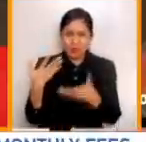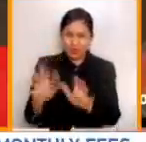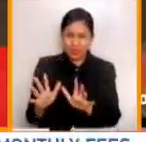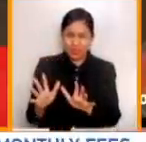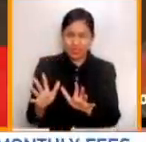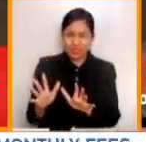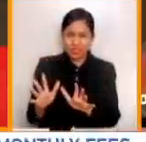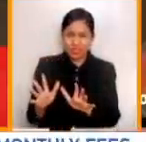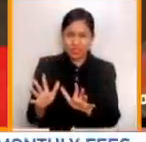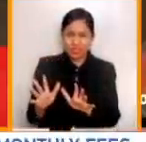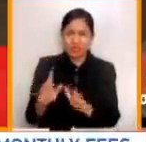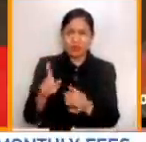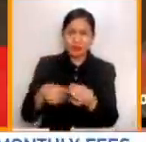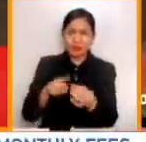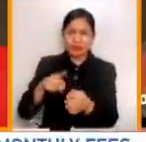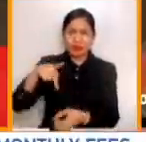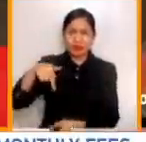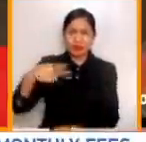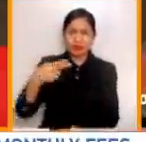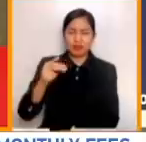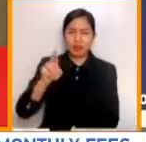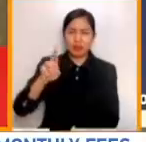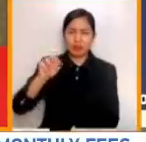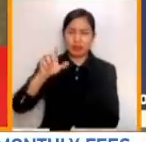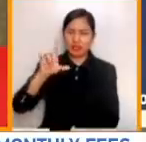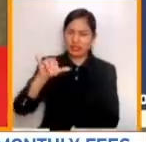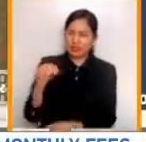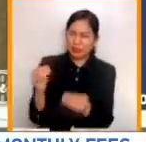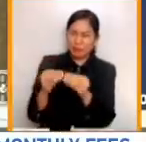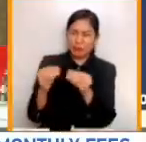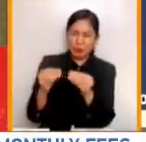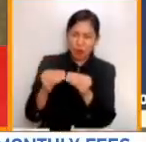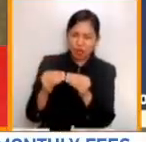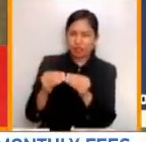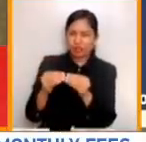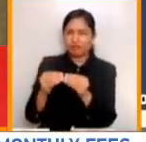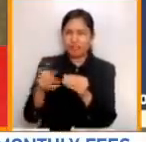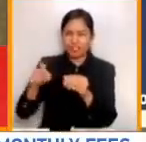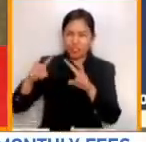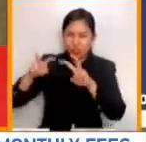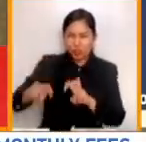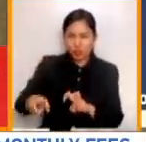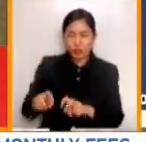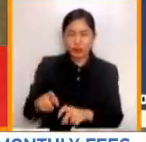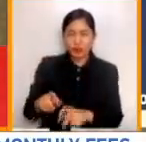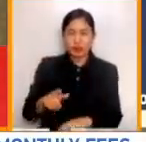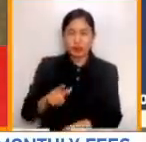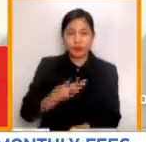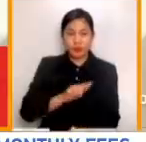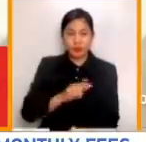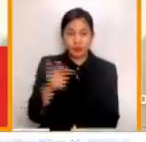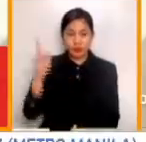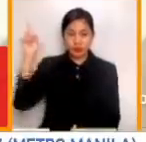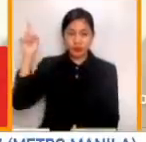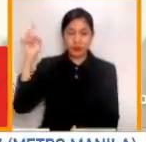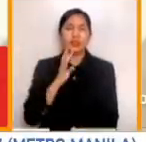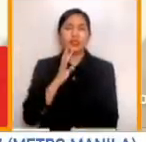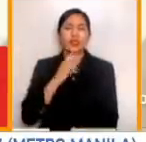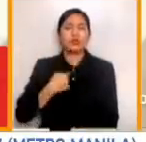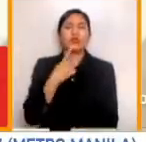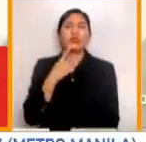there's a lot more to be dug. I will issue a memorandum na